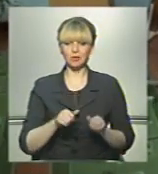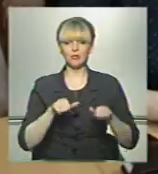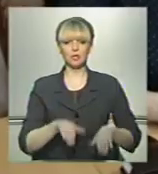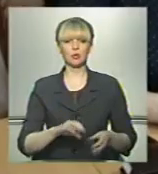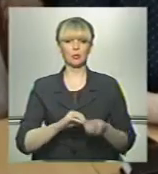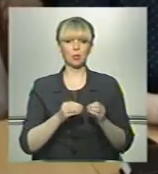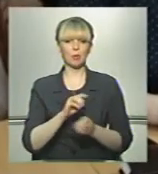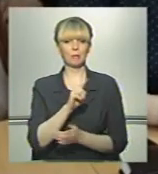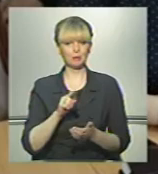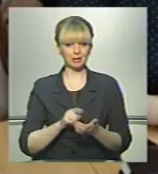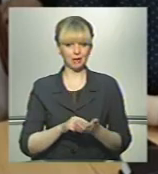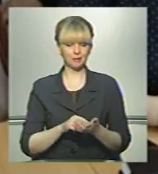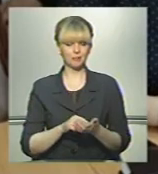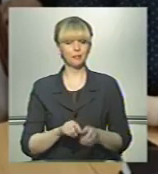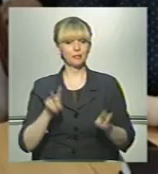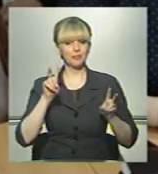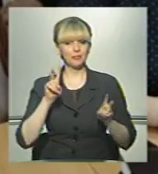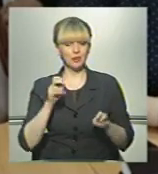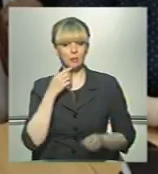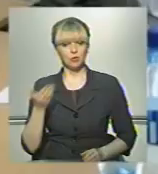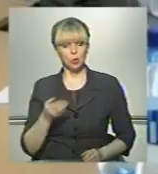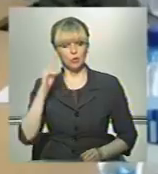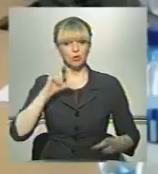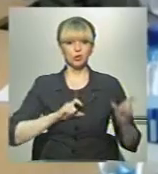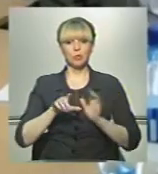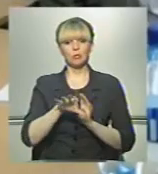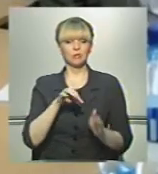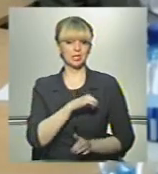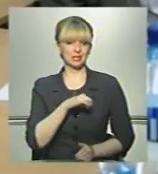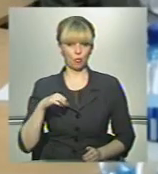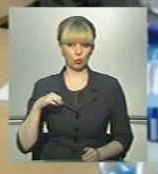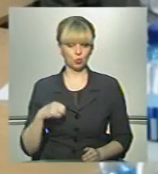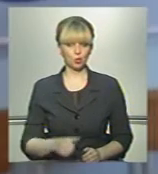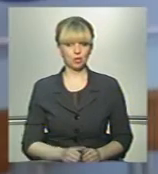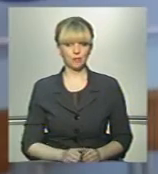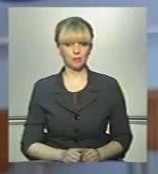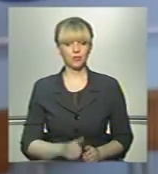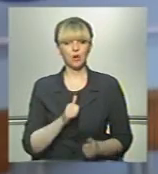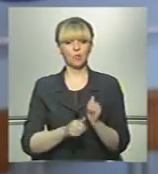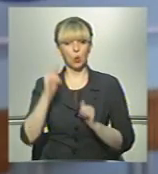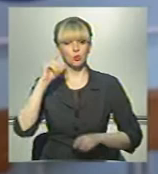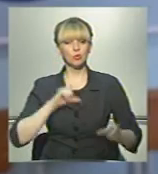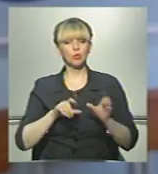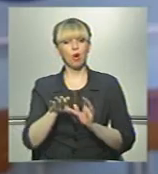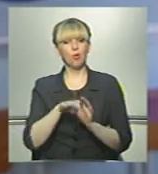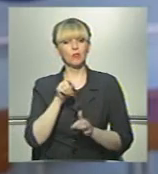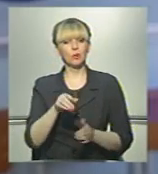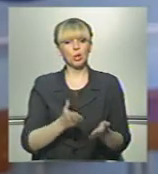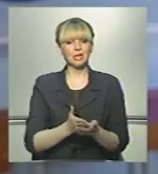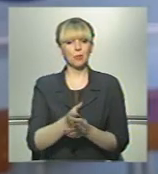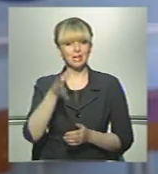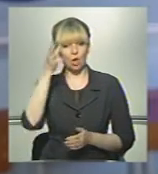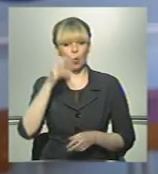вирішуються проблемні питання. Тематики доповідей студенти обирали самотужки. Кожен студент обрав собі той напрямок